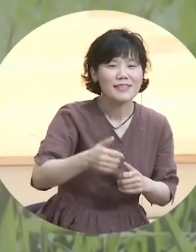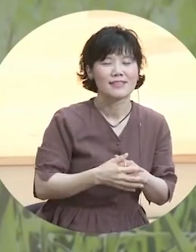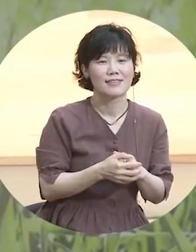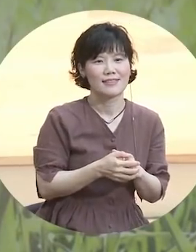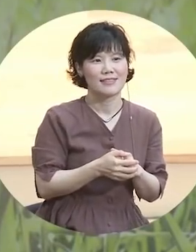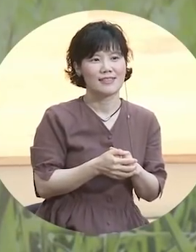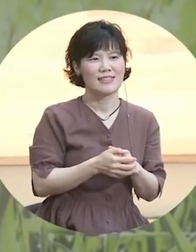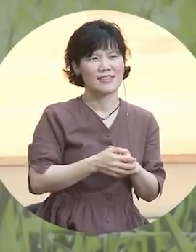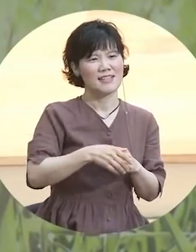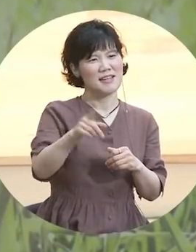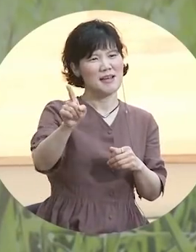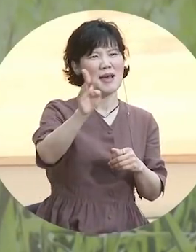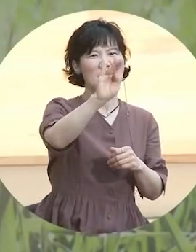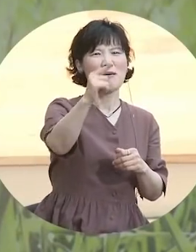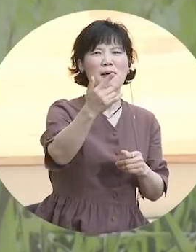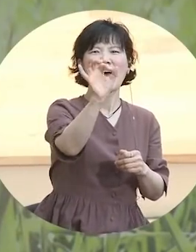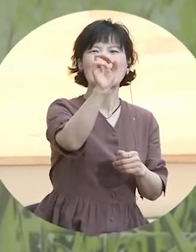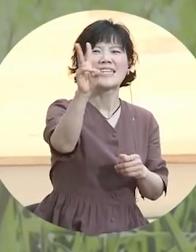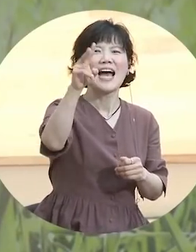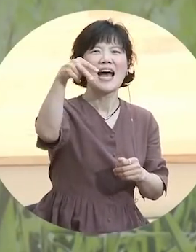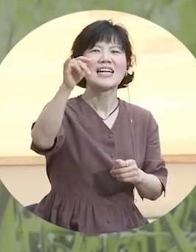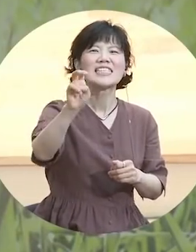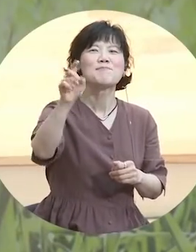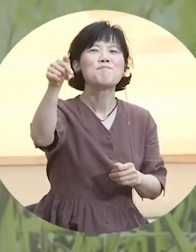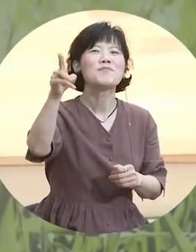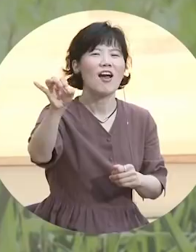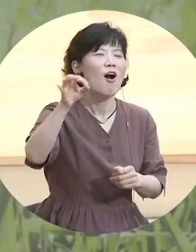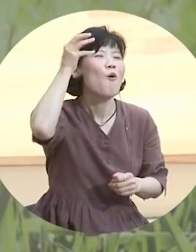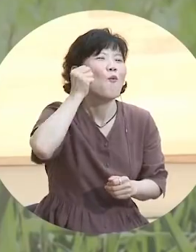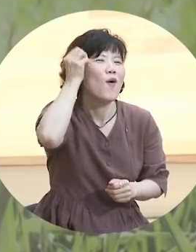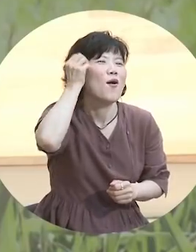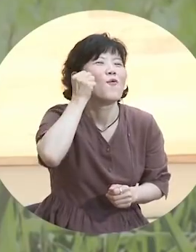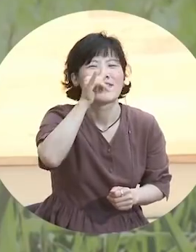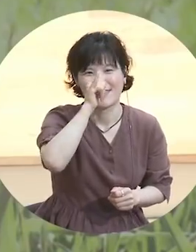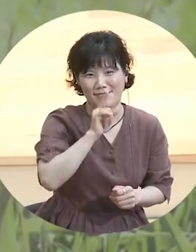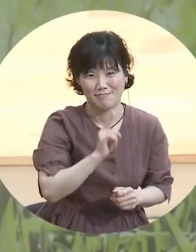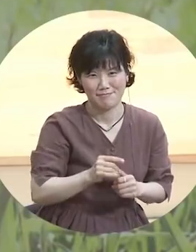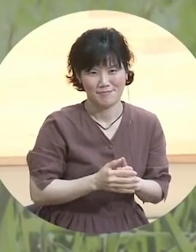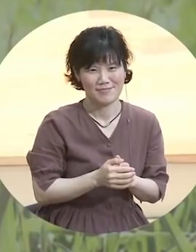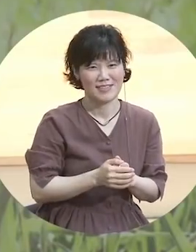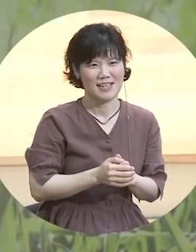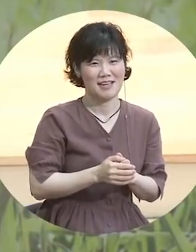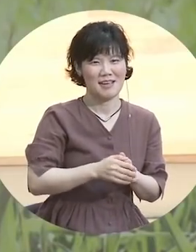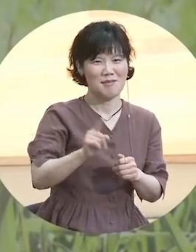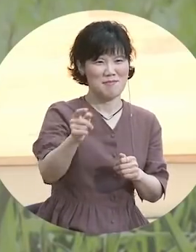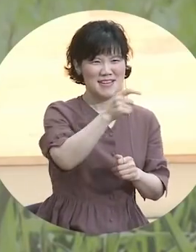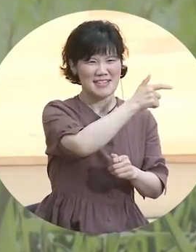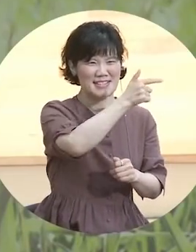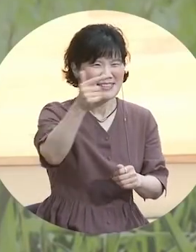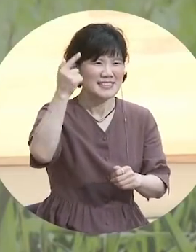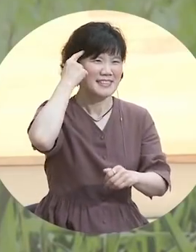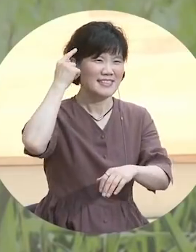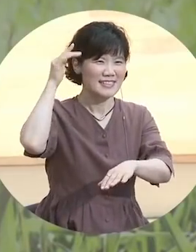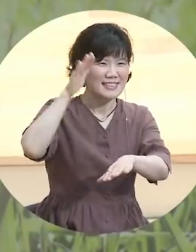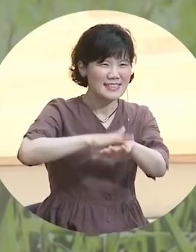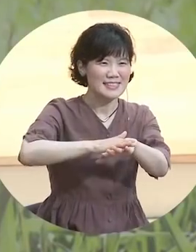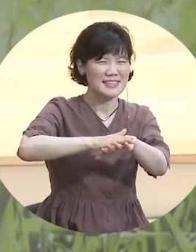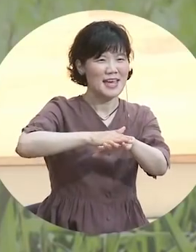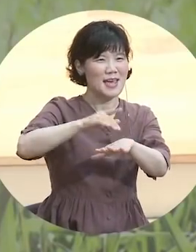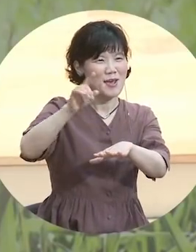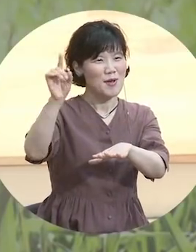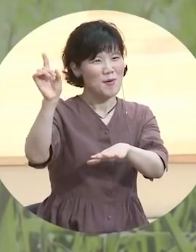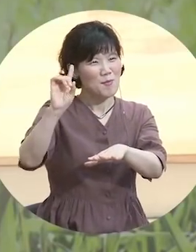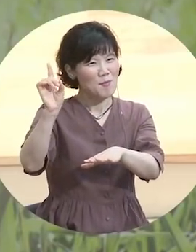아버님이 반야신경을 거의 외우다시피 했어요. 외우다시피 해가지고 마하 반야 미라 뭐 반야